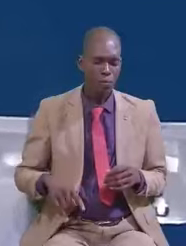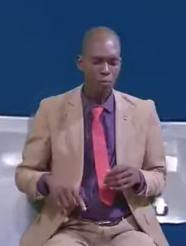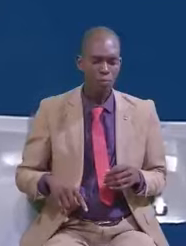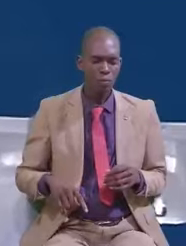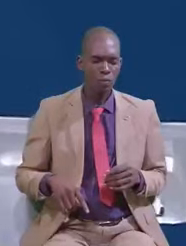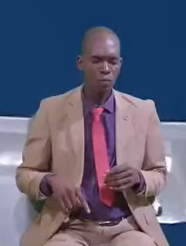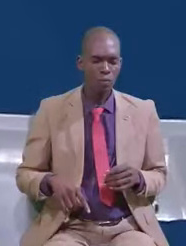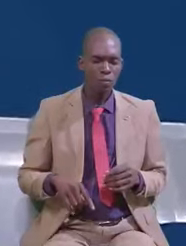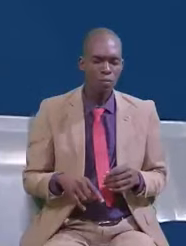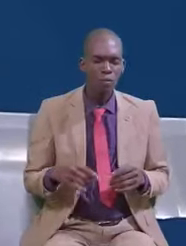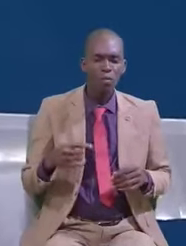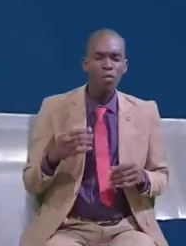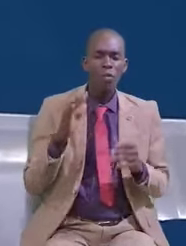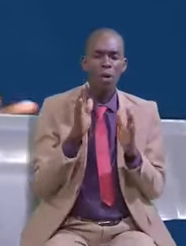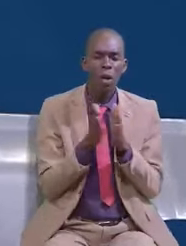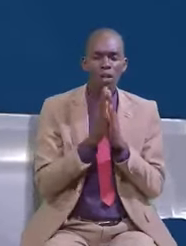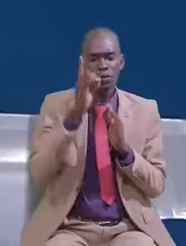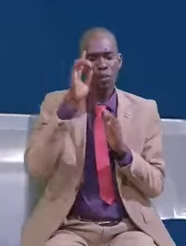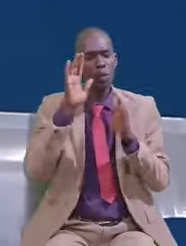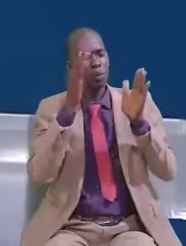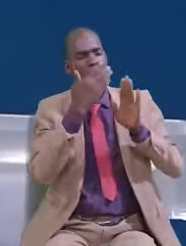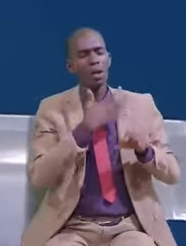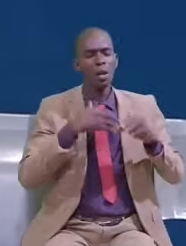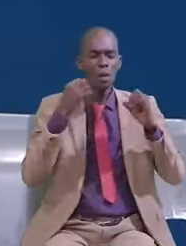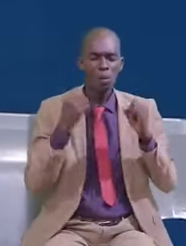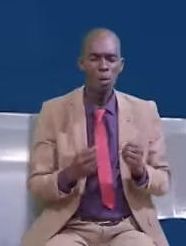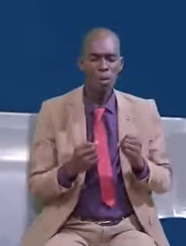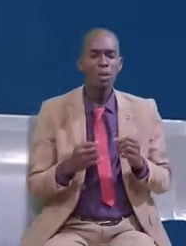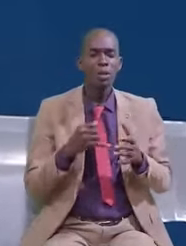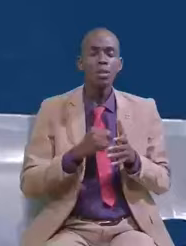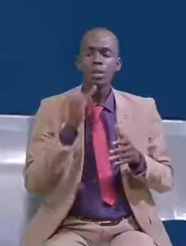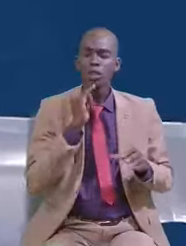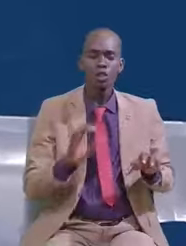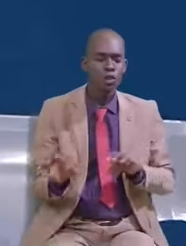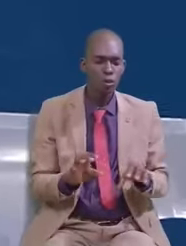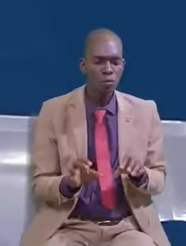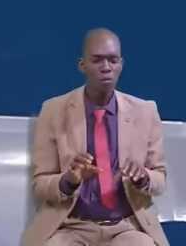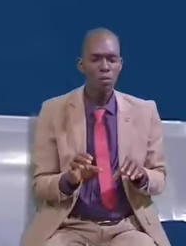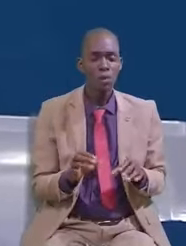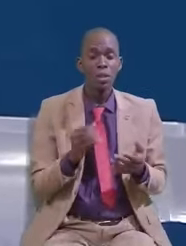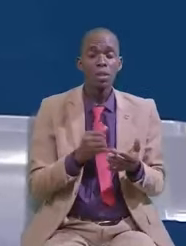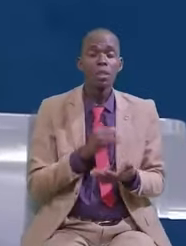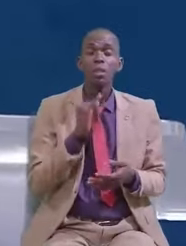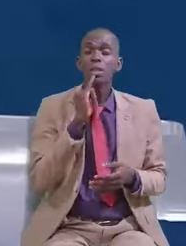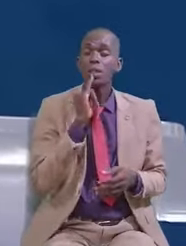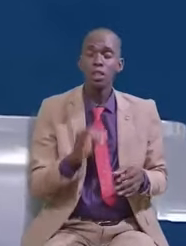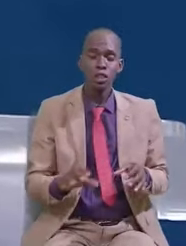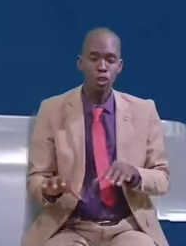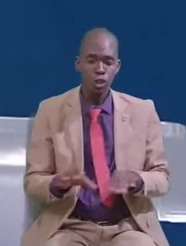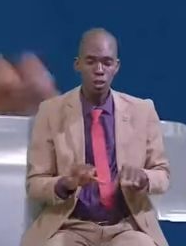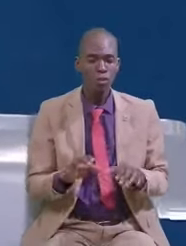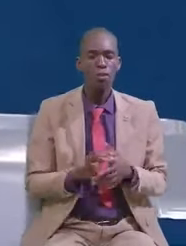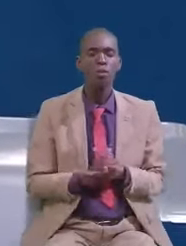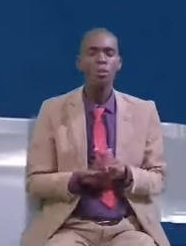Manifeste ta puissance. C'est fait. C'est fait. C'est